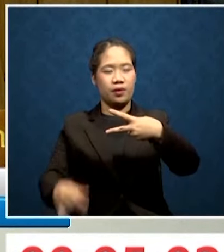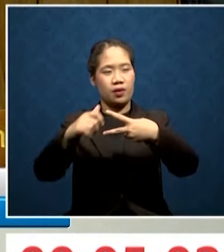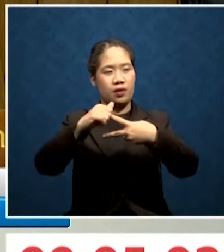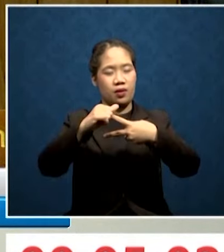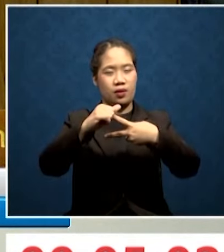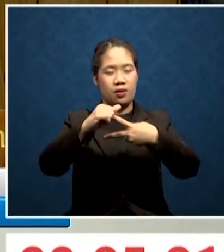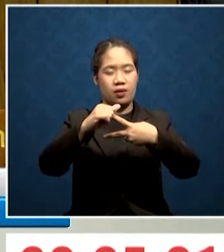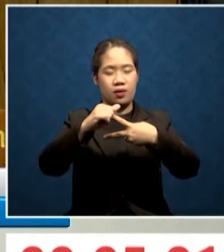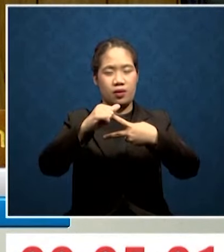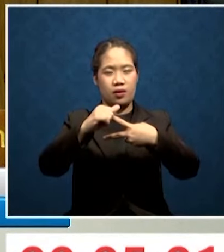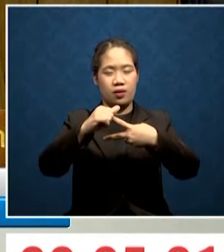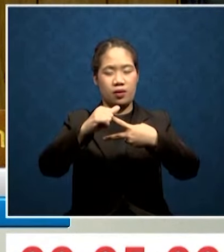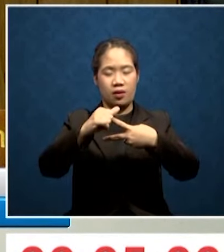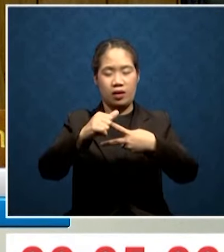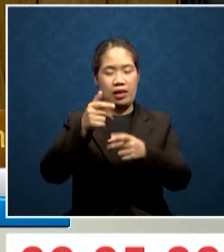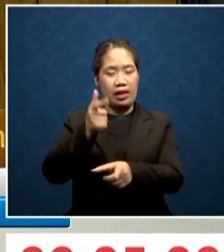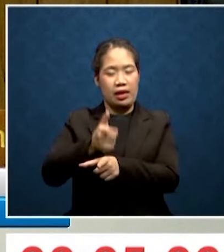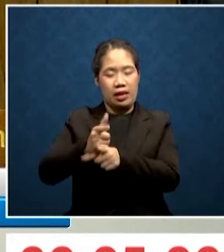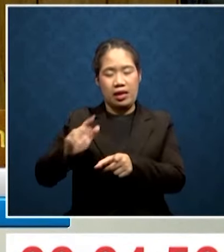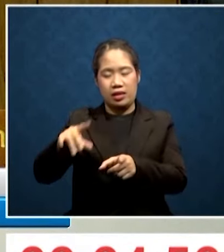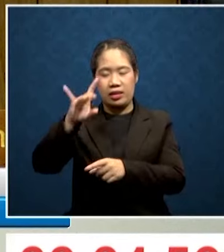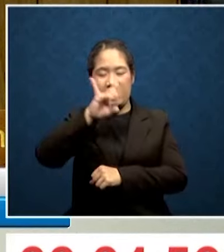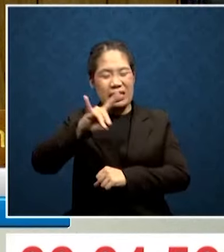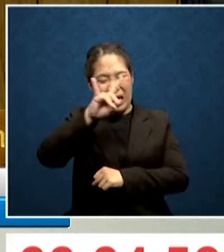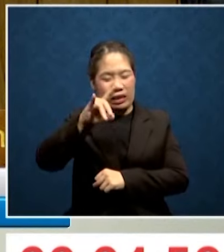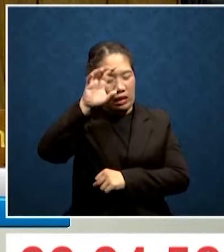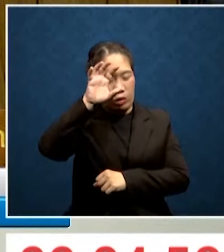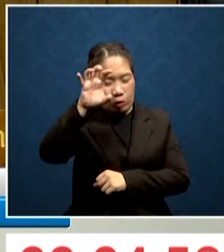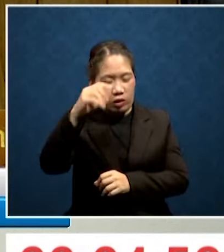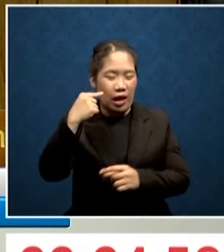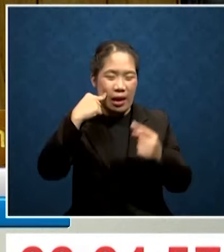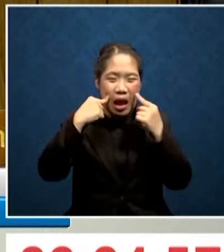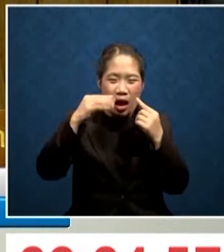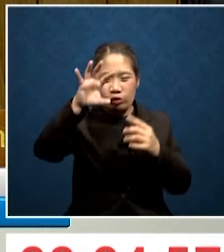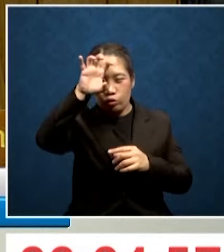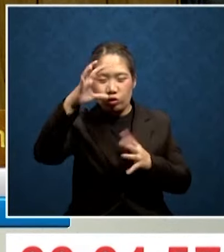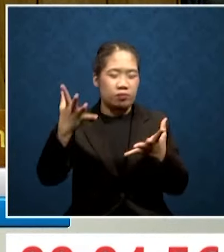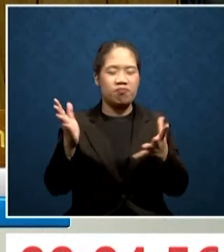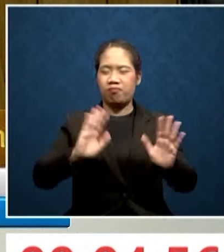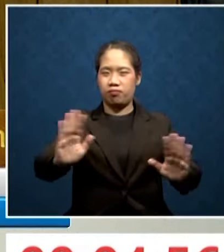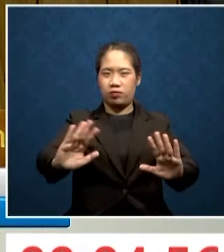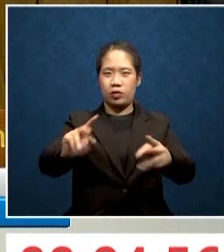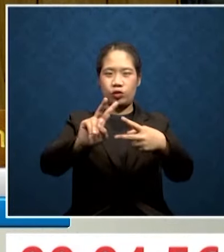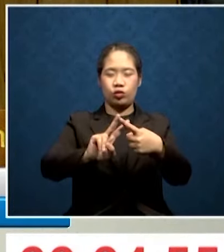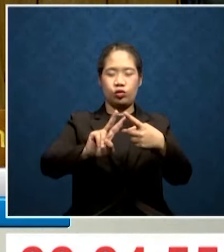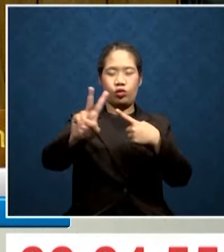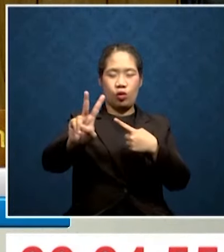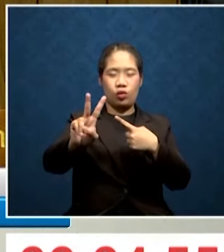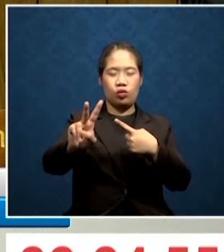1. ห้ามเลี้ยงสุนัขพันธุ์ดุเลย 2. ควบคุมสุนัขพันธุ์ดุ